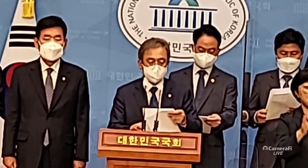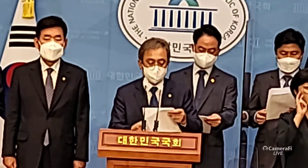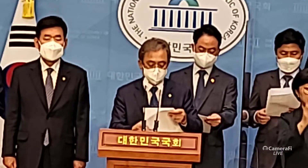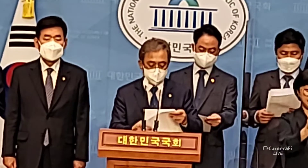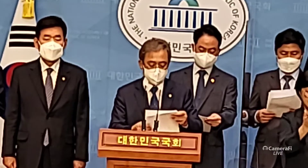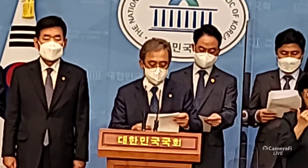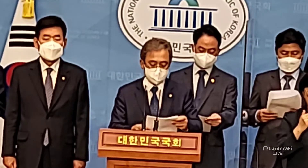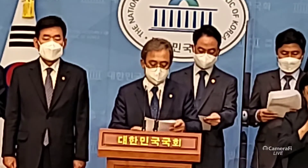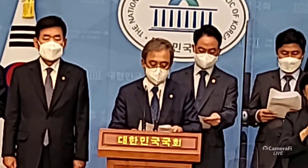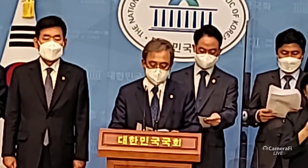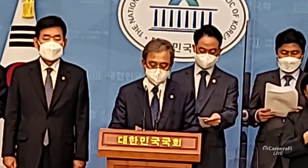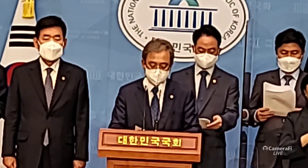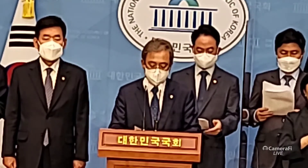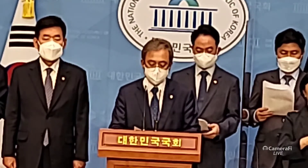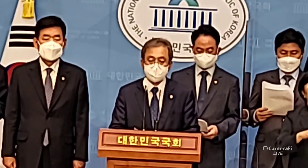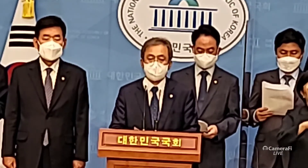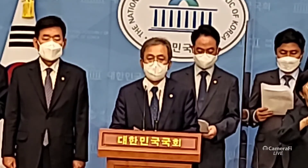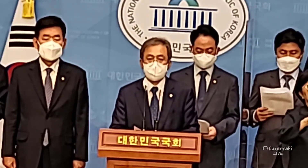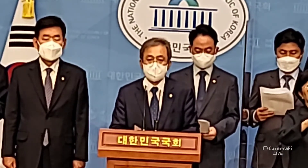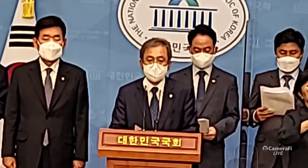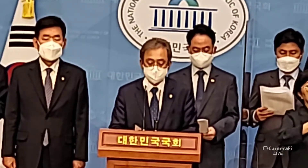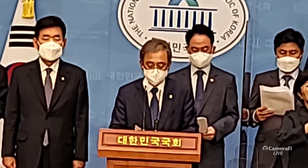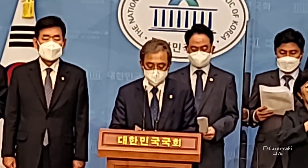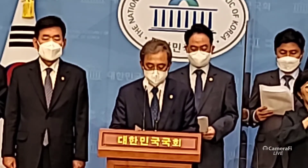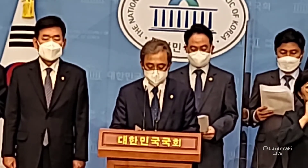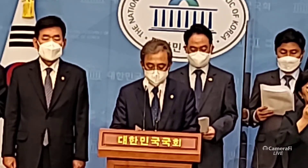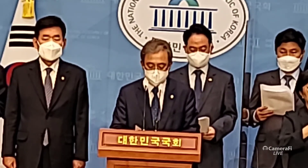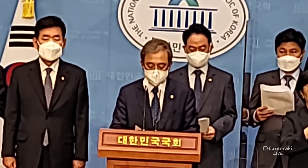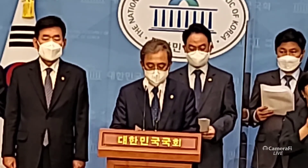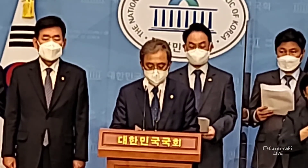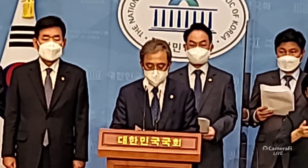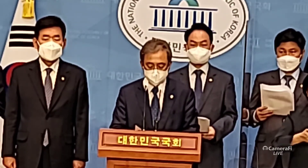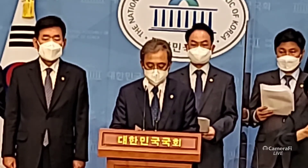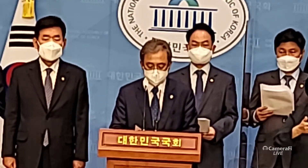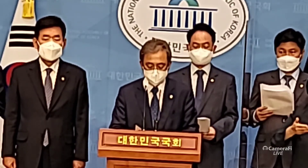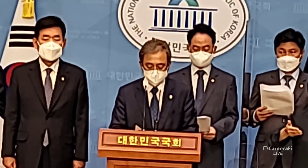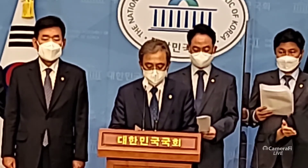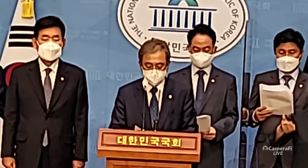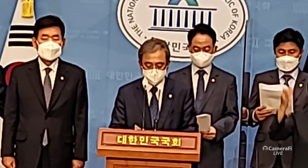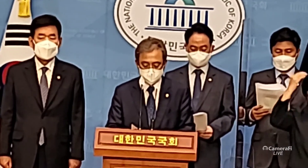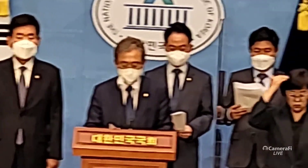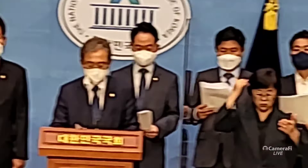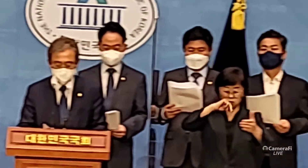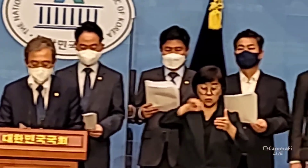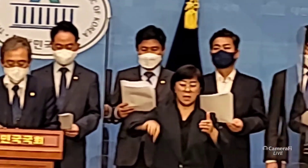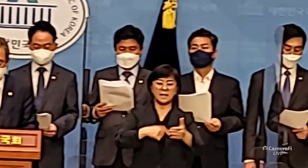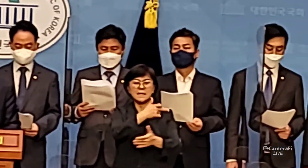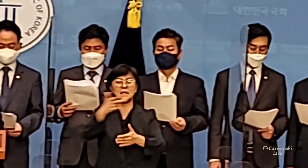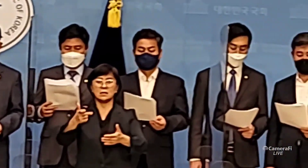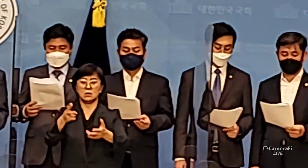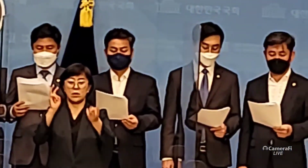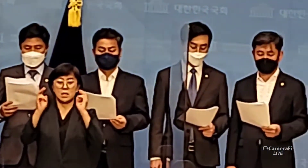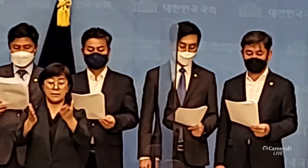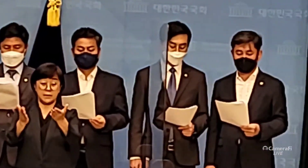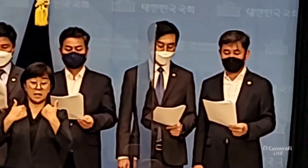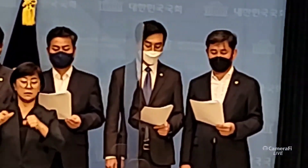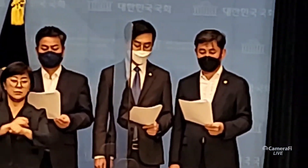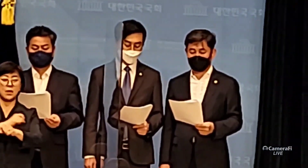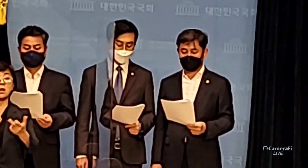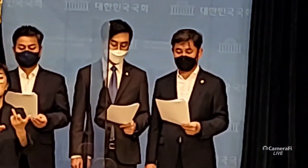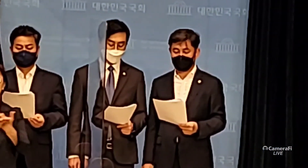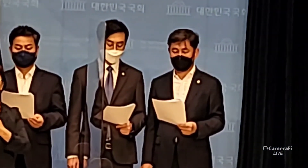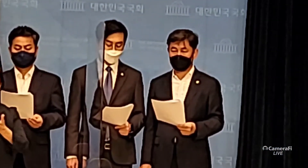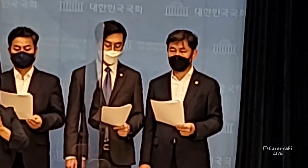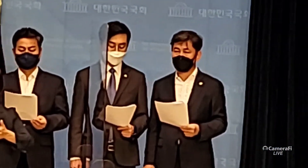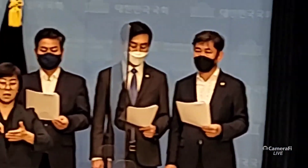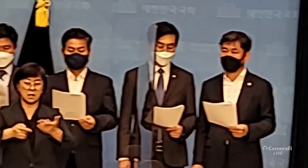유치입니다. 빵 공장 하나 짓기 어려운 강원도에 국내 유수의 대기업들이 들어올 수 있게 됩니다. 특별자치도는